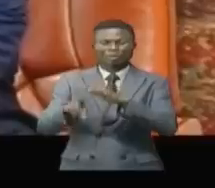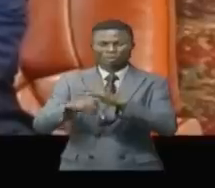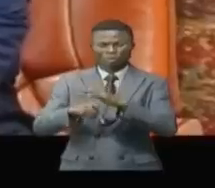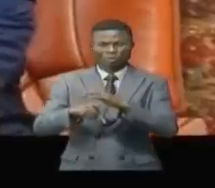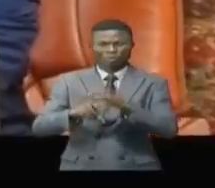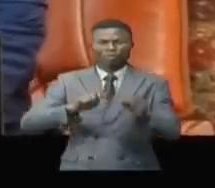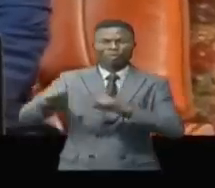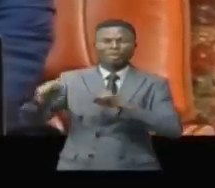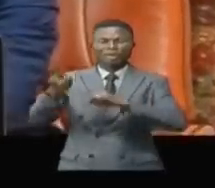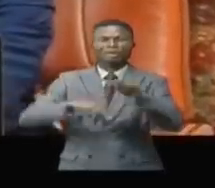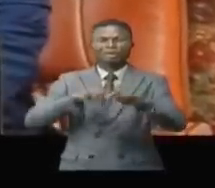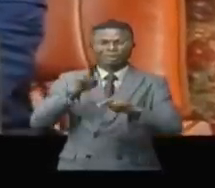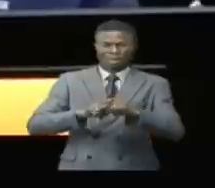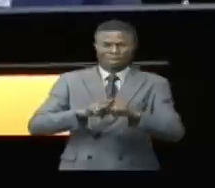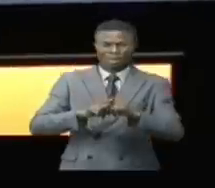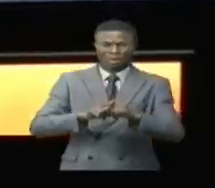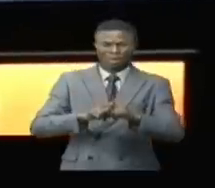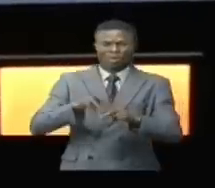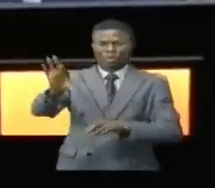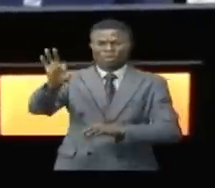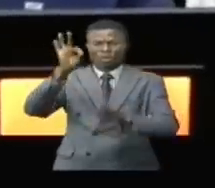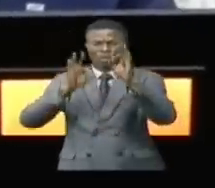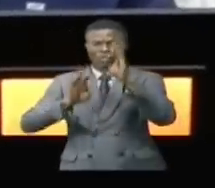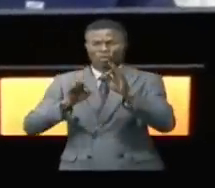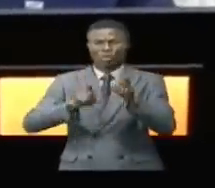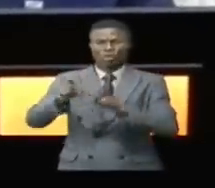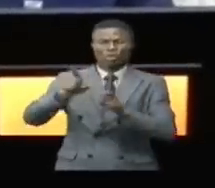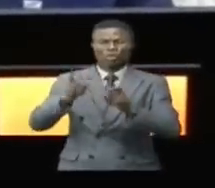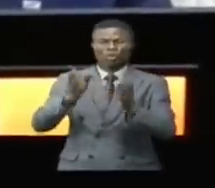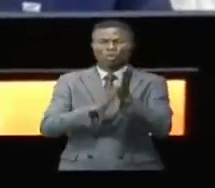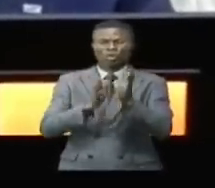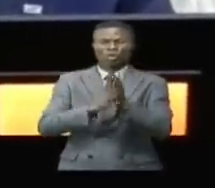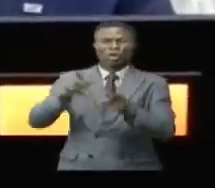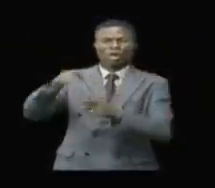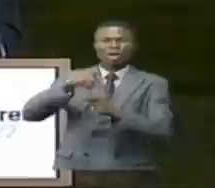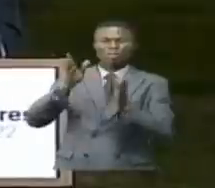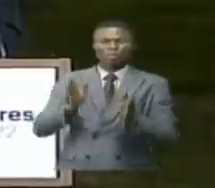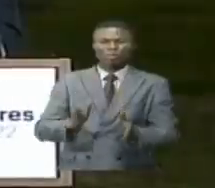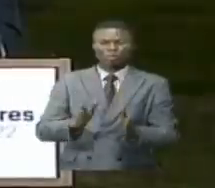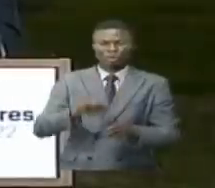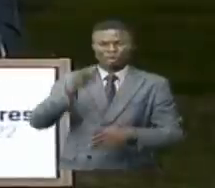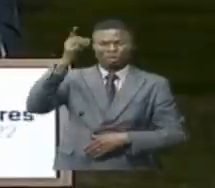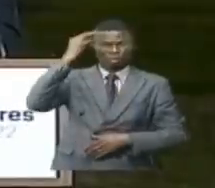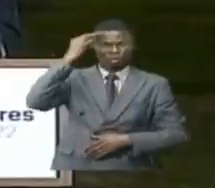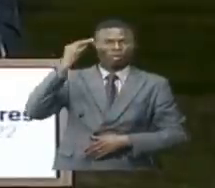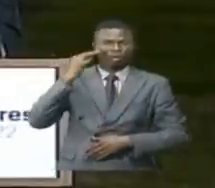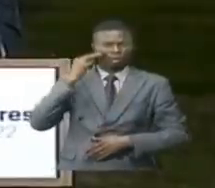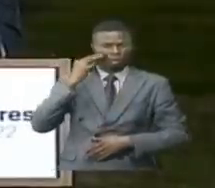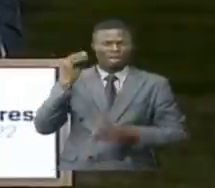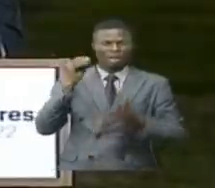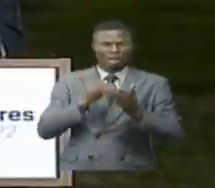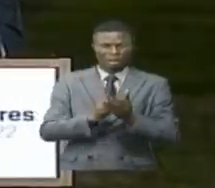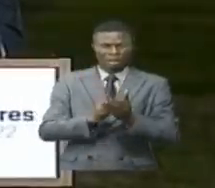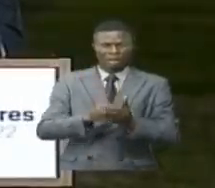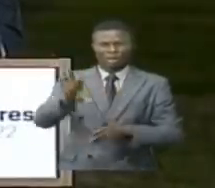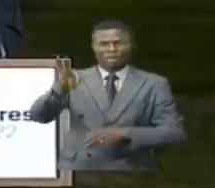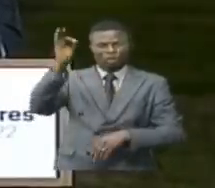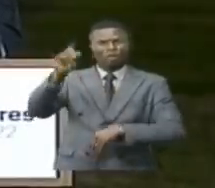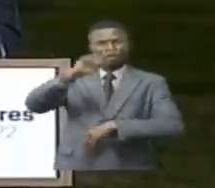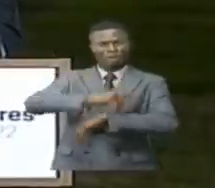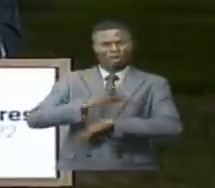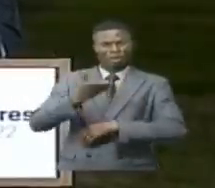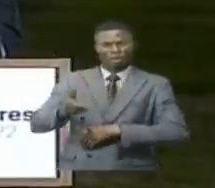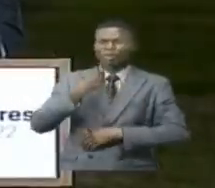test national des sélections et d'orientation scolaire et professionnelle, le Premier ministre a également saisi l'occasion